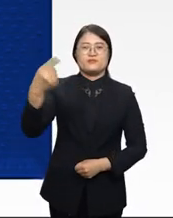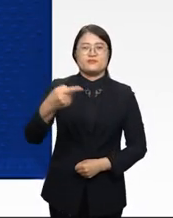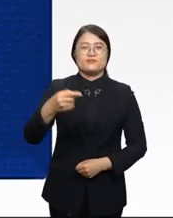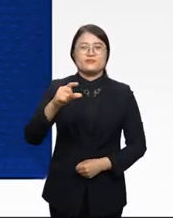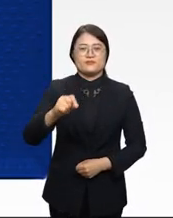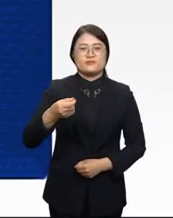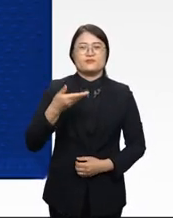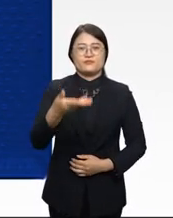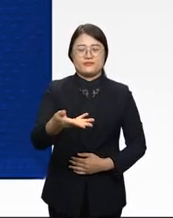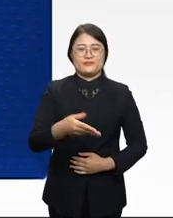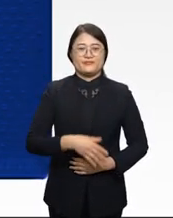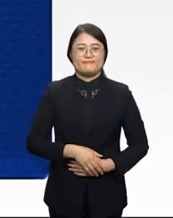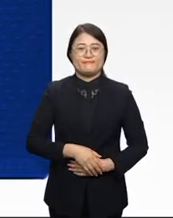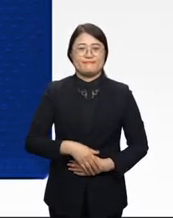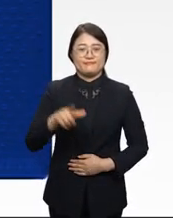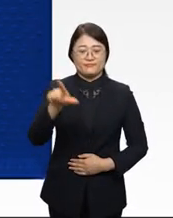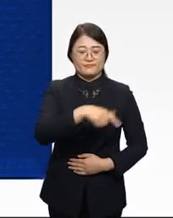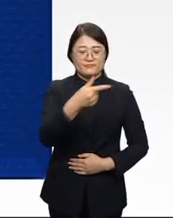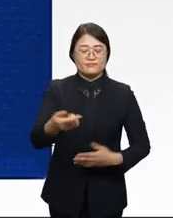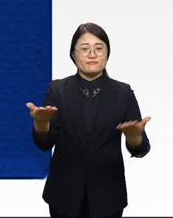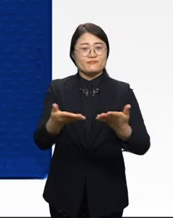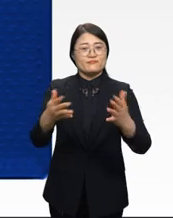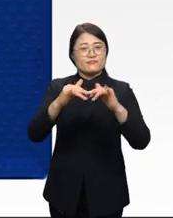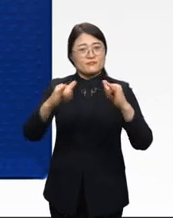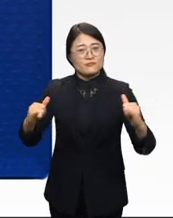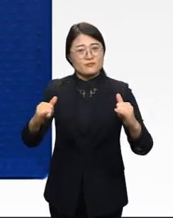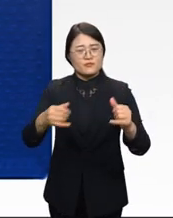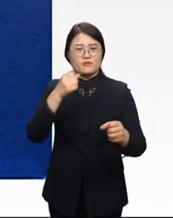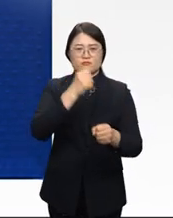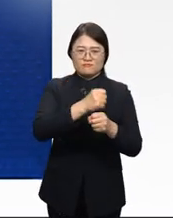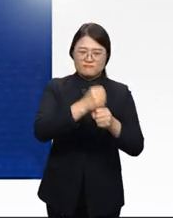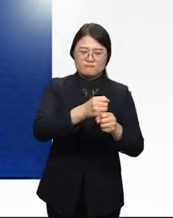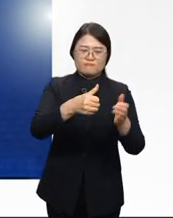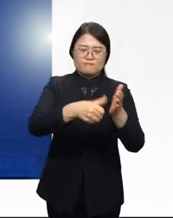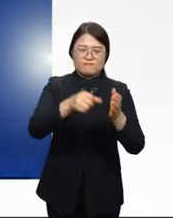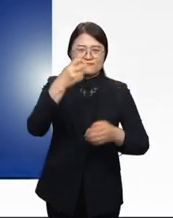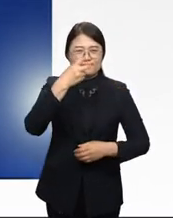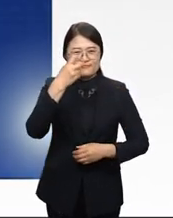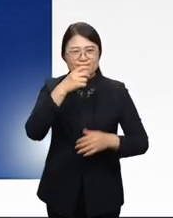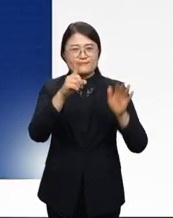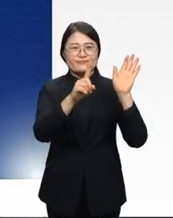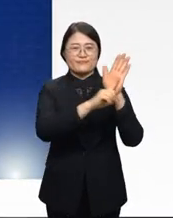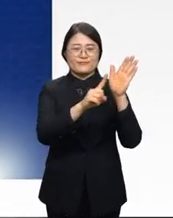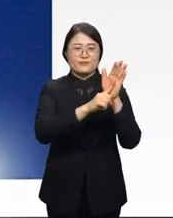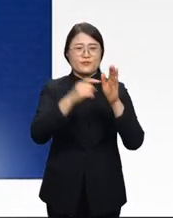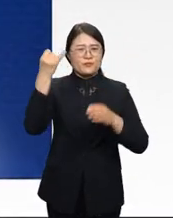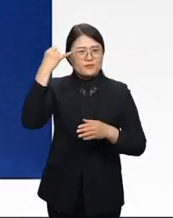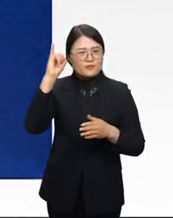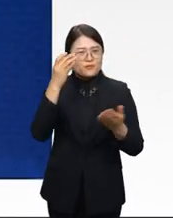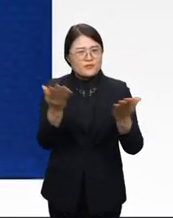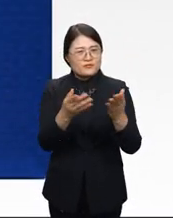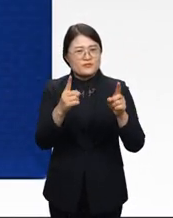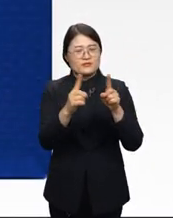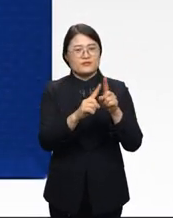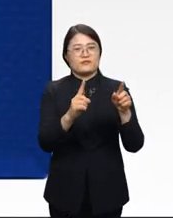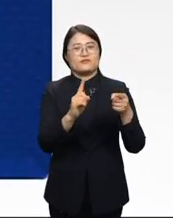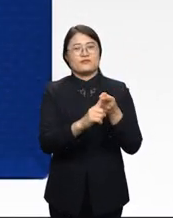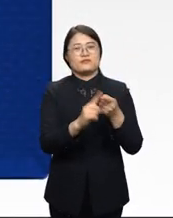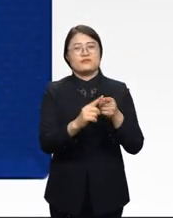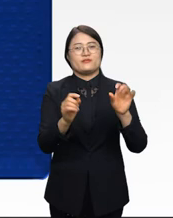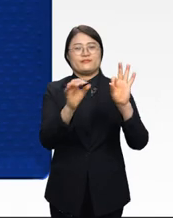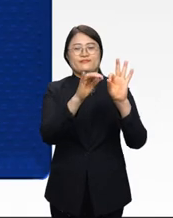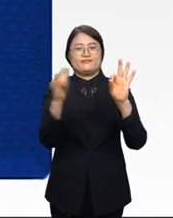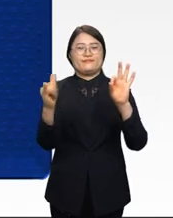예정입니다. 원데이 직무캠프는 생산, 품질관리, 마케팅, 개발 직무에 대해 각